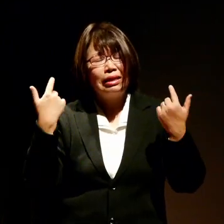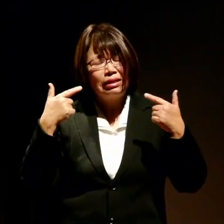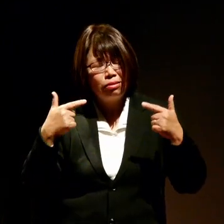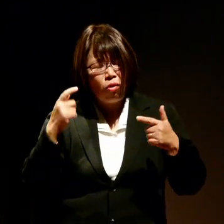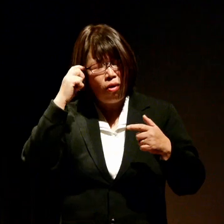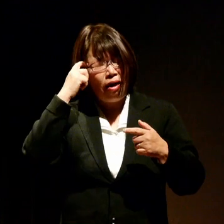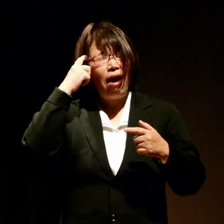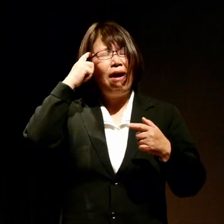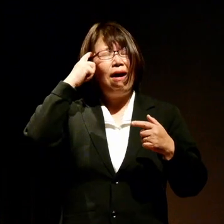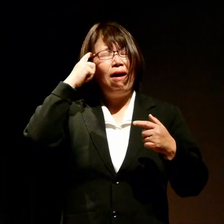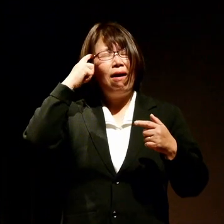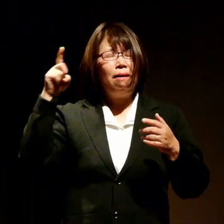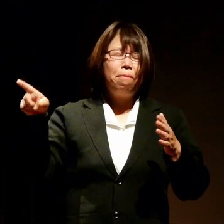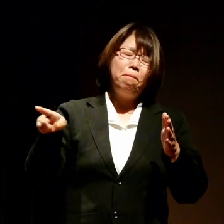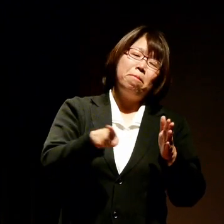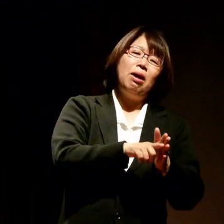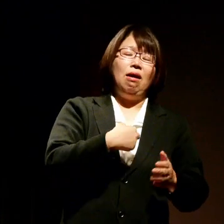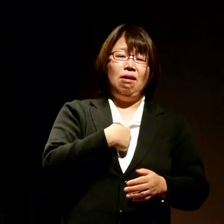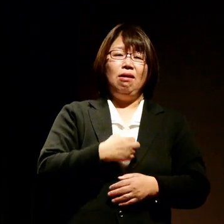考えるようになっていきました。